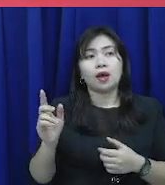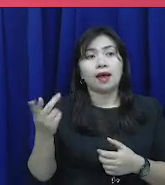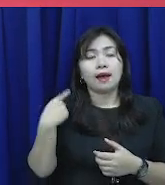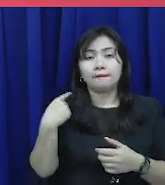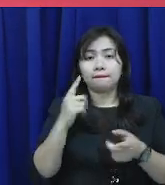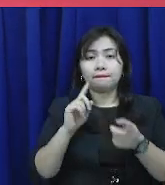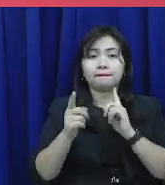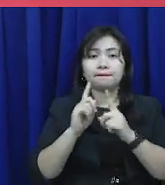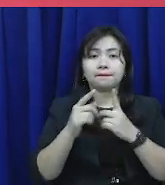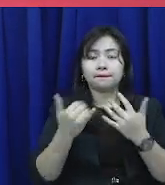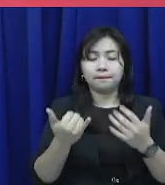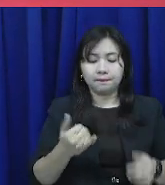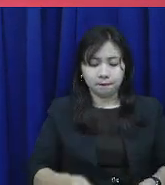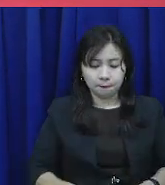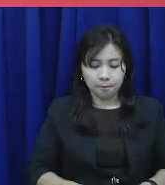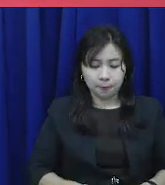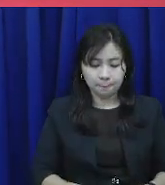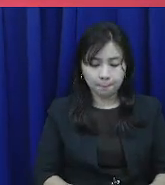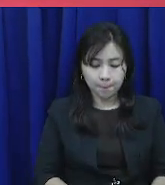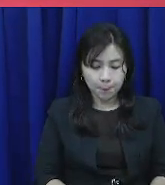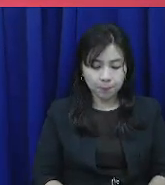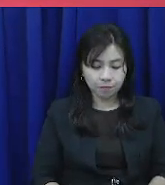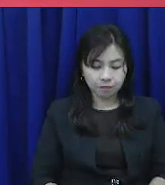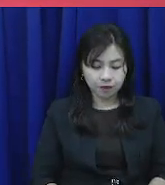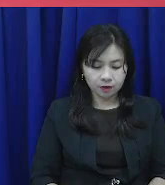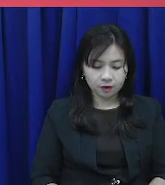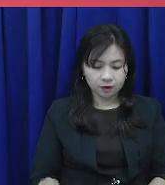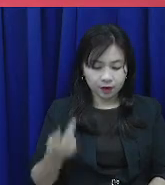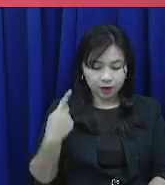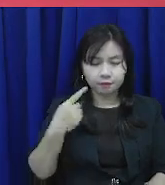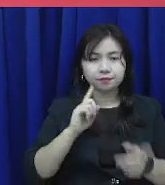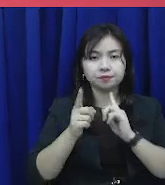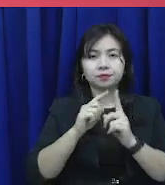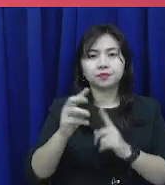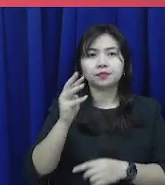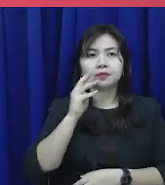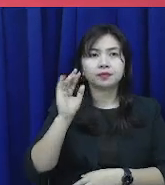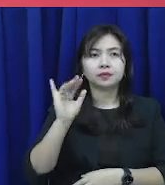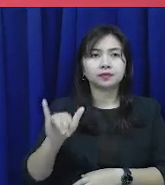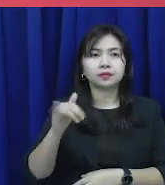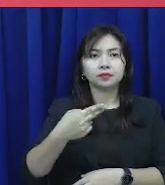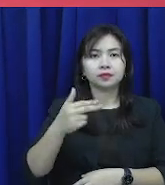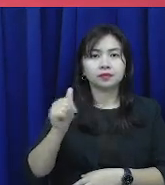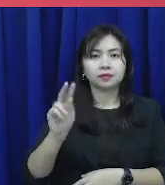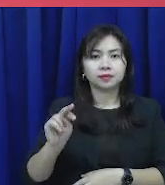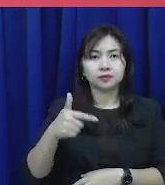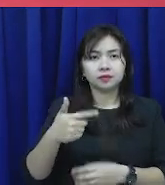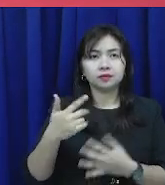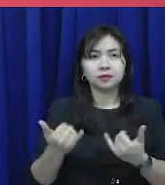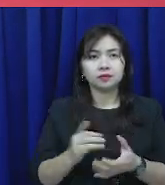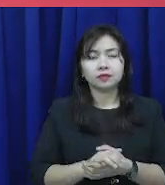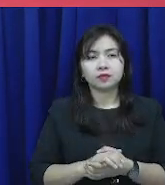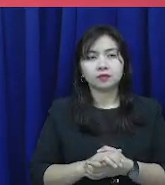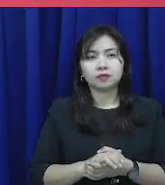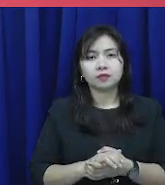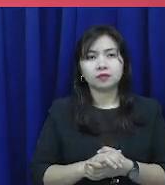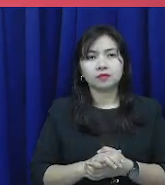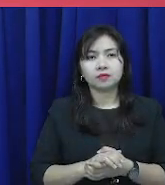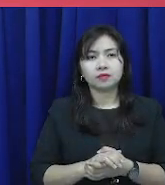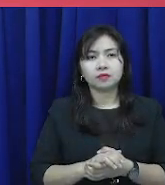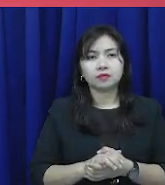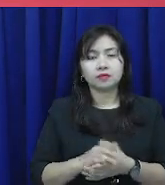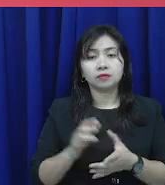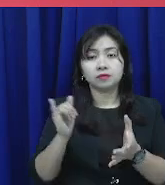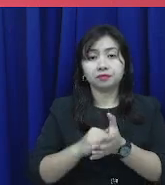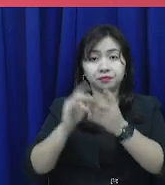may just for the sake of illustration may pinag-uusapan kami ni Maam kanina may ni-report Sain niya ganito ganyan Alam mo sabi ko no wonder na yung